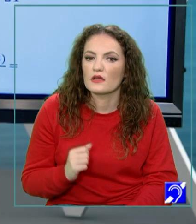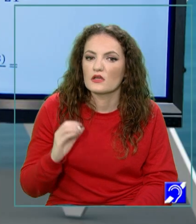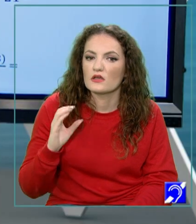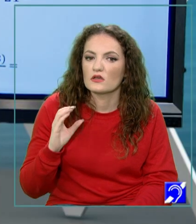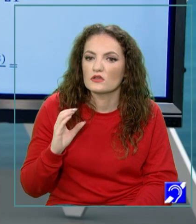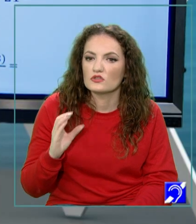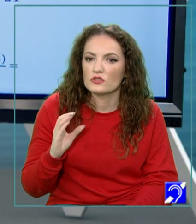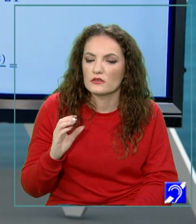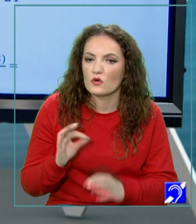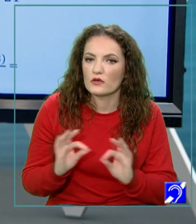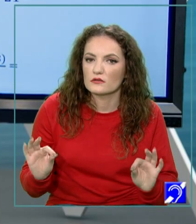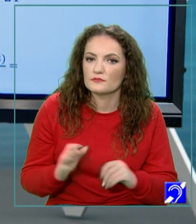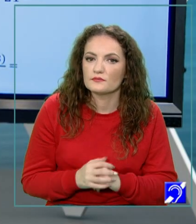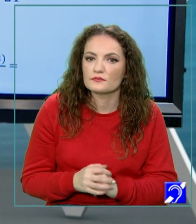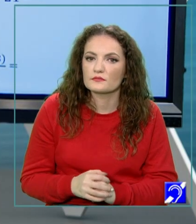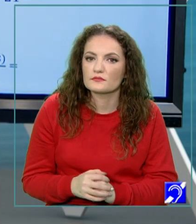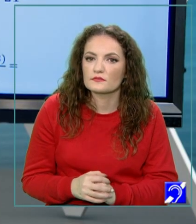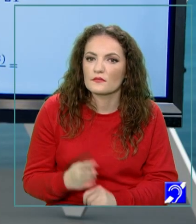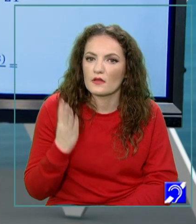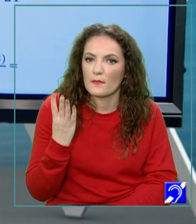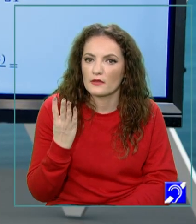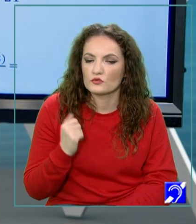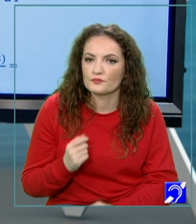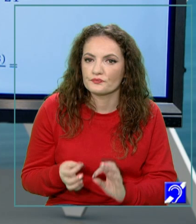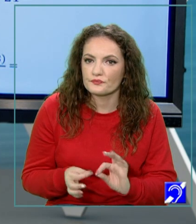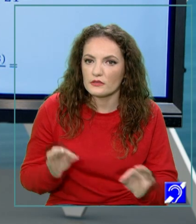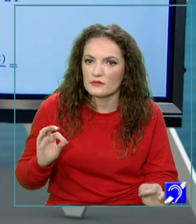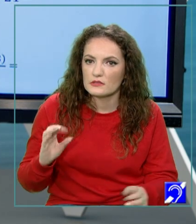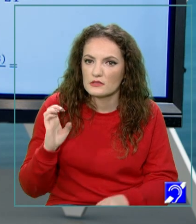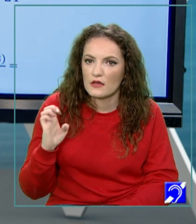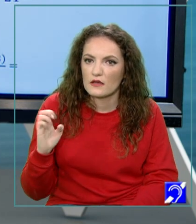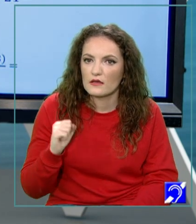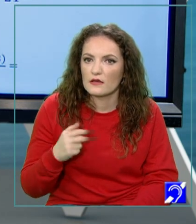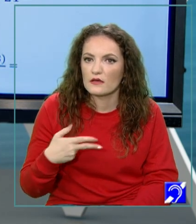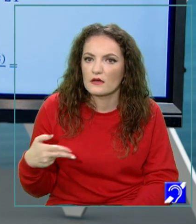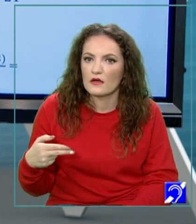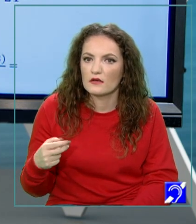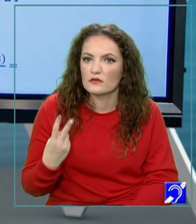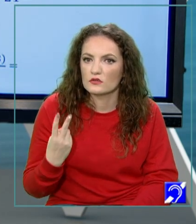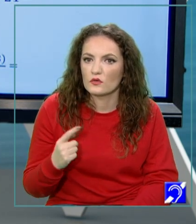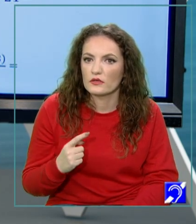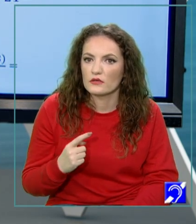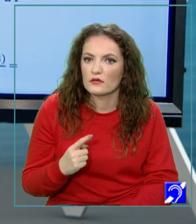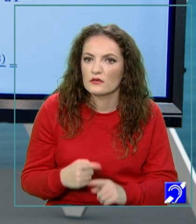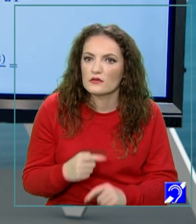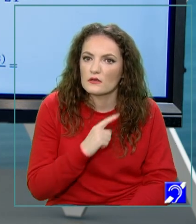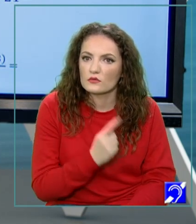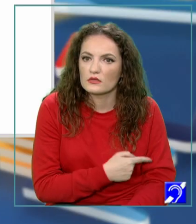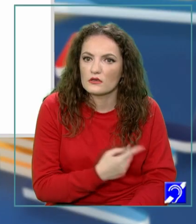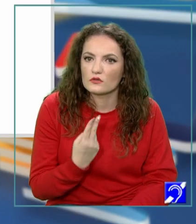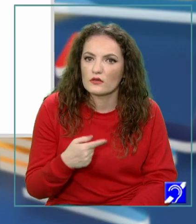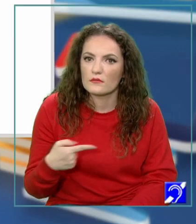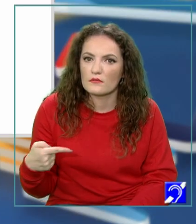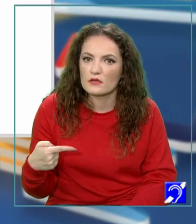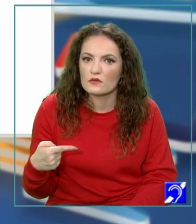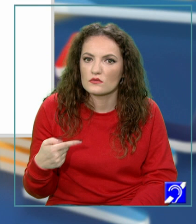3. Exercițiul 4. Se consideră expresiile. E mare este egal cu 2x pătrat minus 3x minus 17